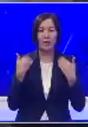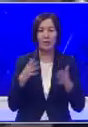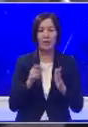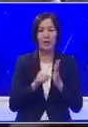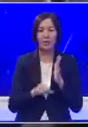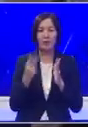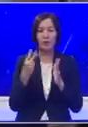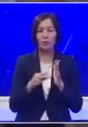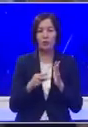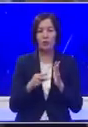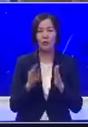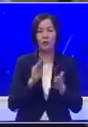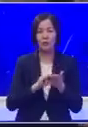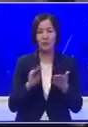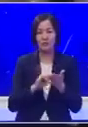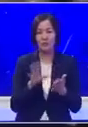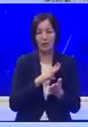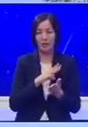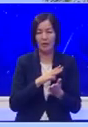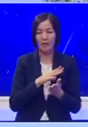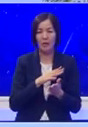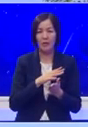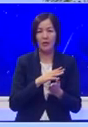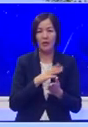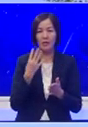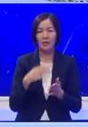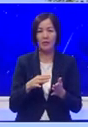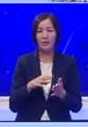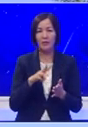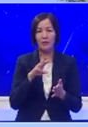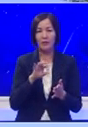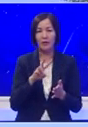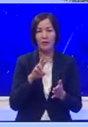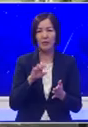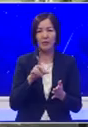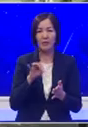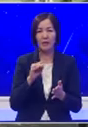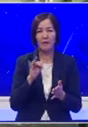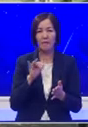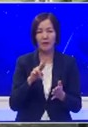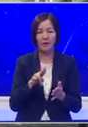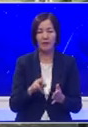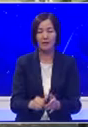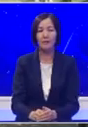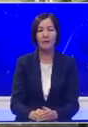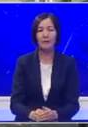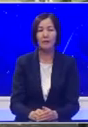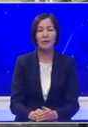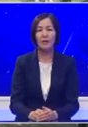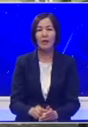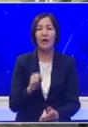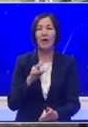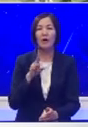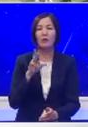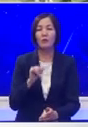620-дан астам ғылыми еңбектің авторы, оның ішінде 40-ы монография. Енді былай қарасаңыз, Ақсу